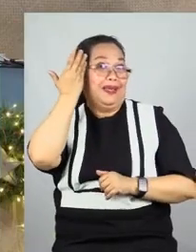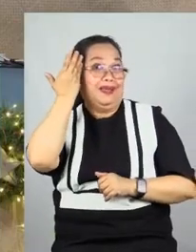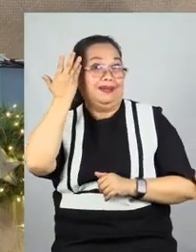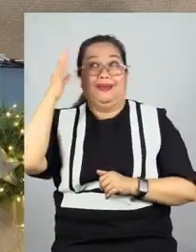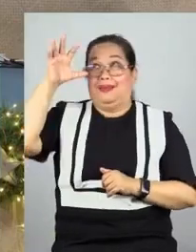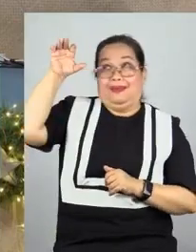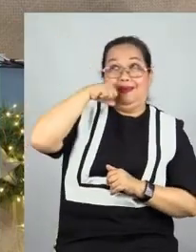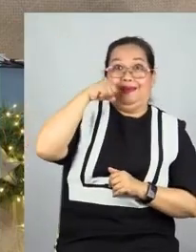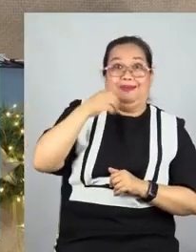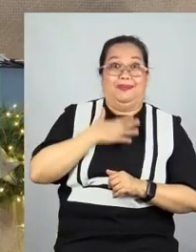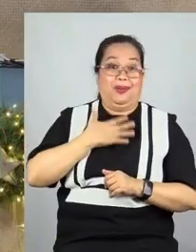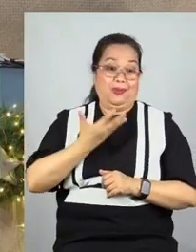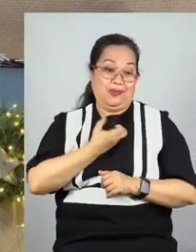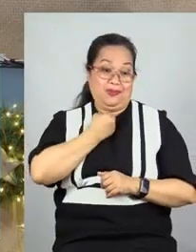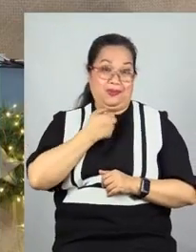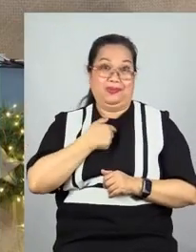Diyos